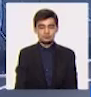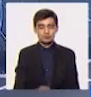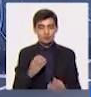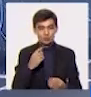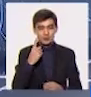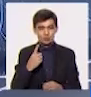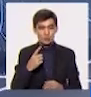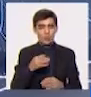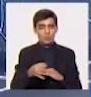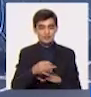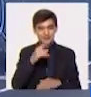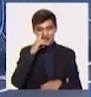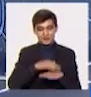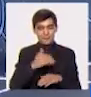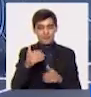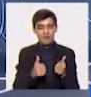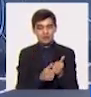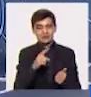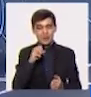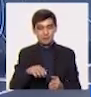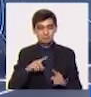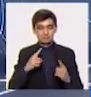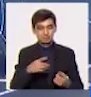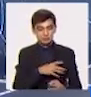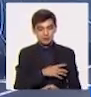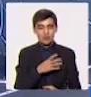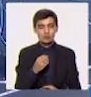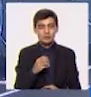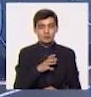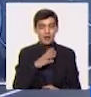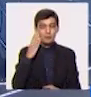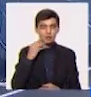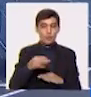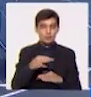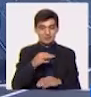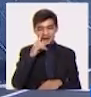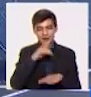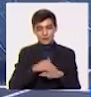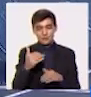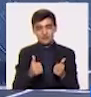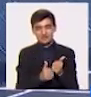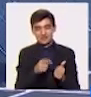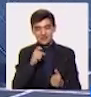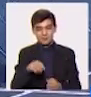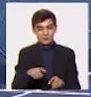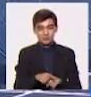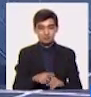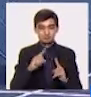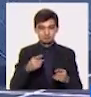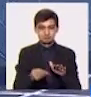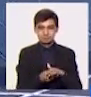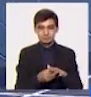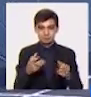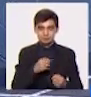Тағы бір облыс әкімінің орынбасары ұсталды. Тағы дейтініміз былтыр Алматы облыс әкімінің экс-орынбасары да пара алды деген күдікпен